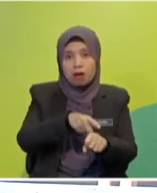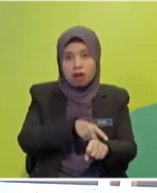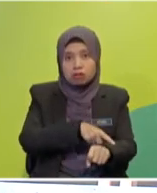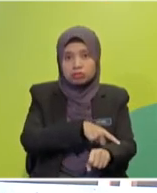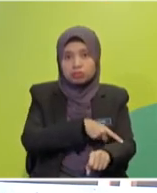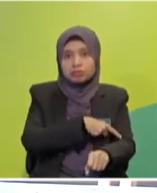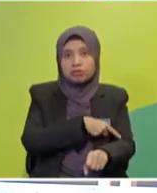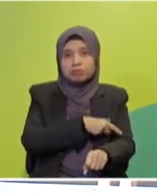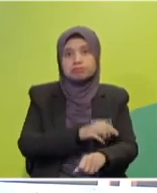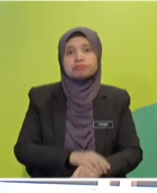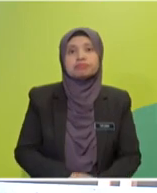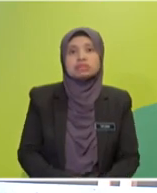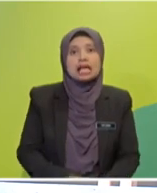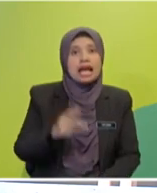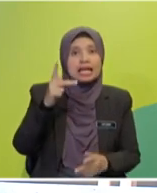Paling panjang.